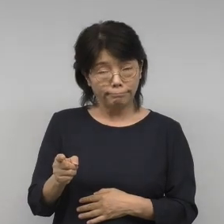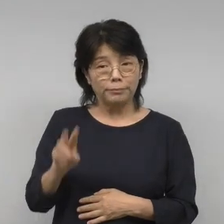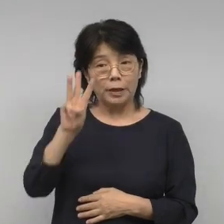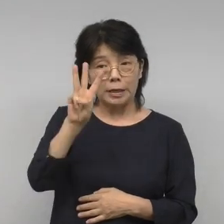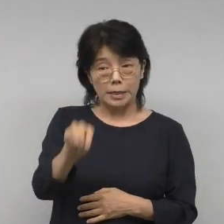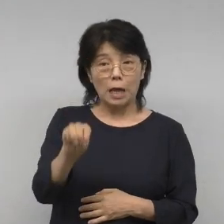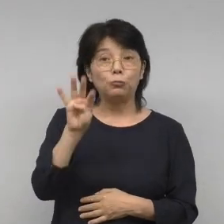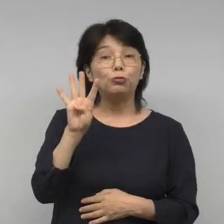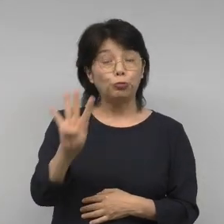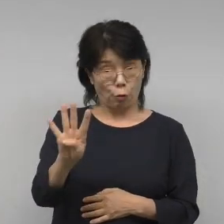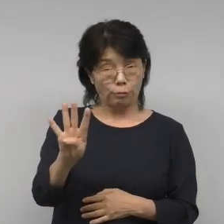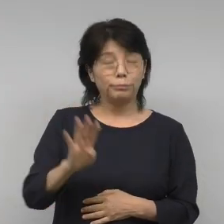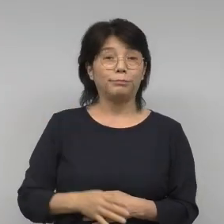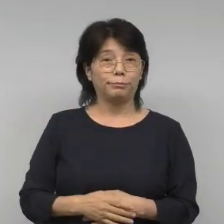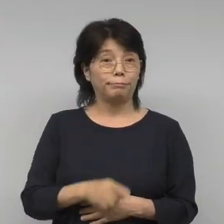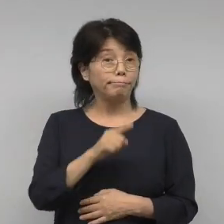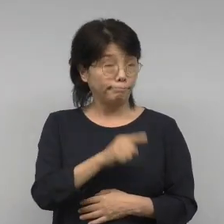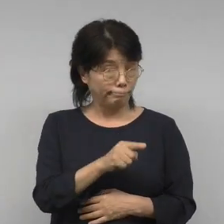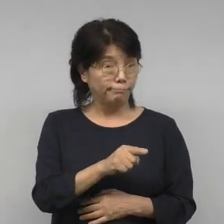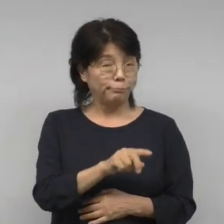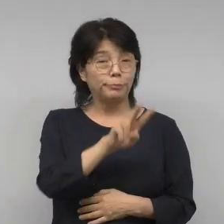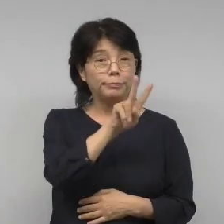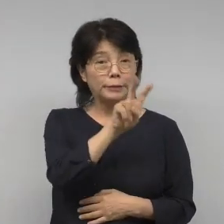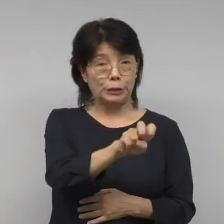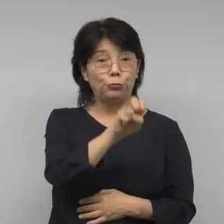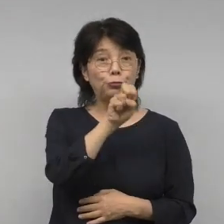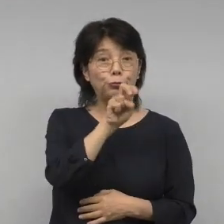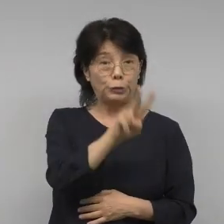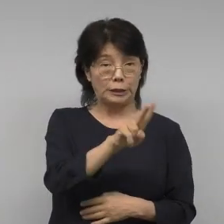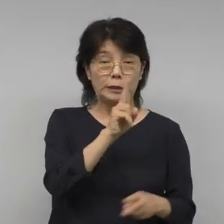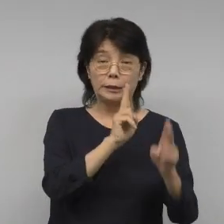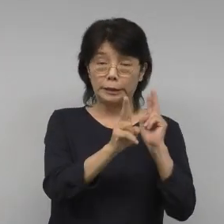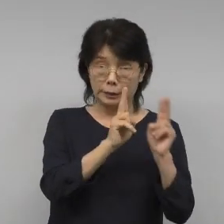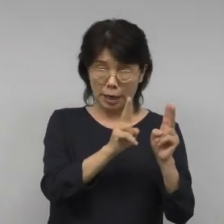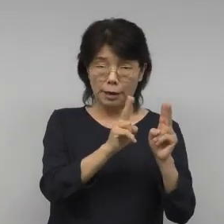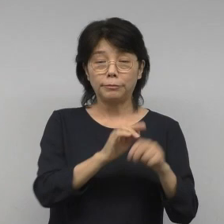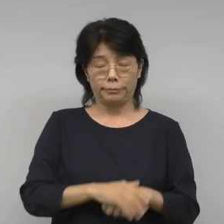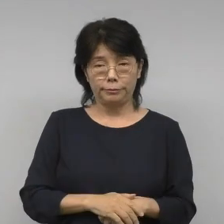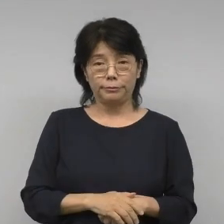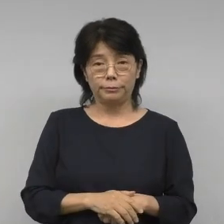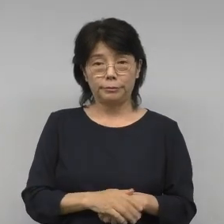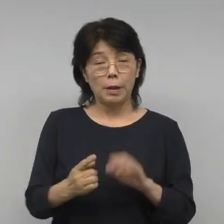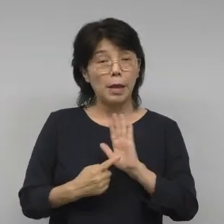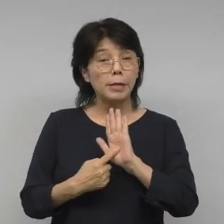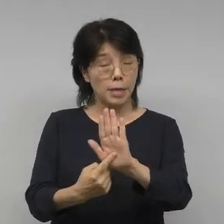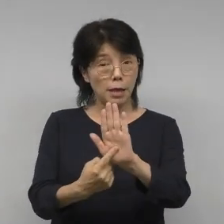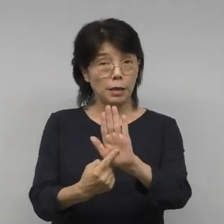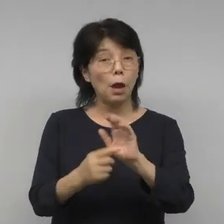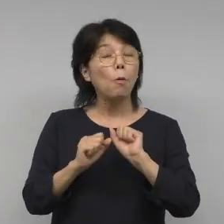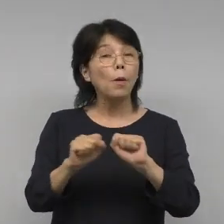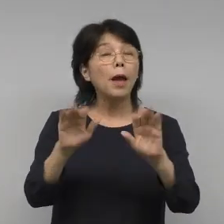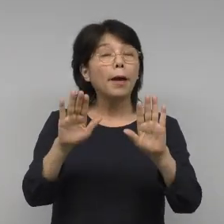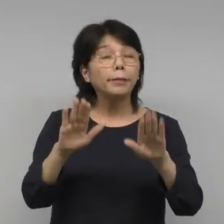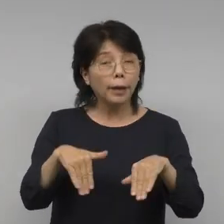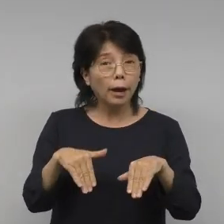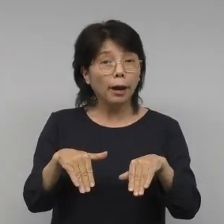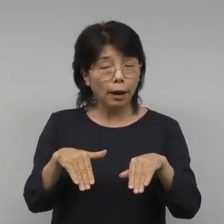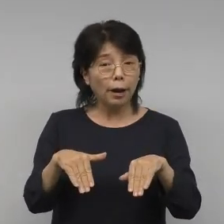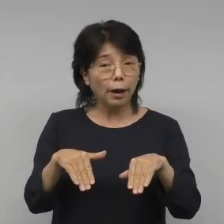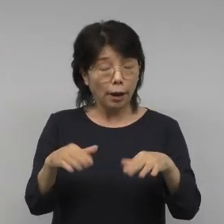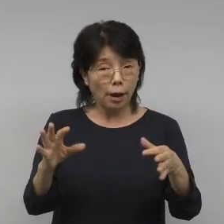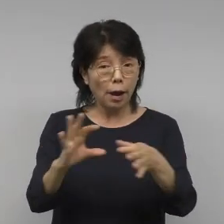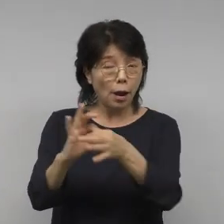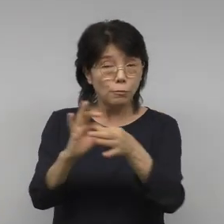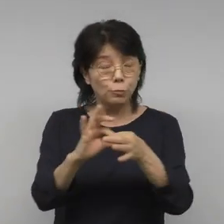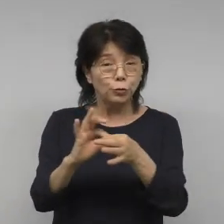34件、茶商者については22社、まあ、フェアトレード宣言をした組っていうのは